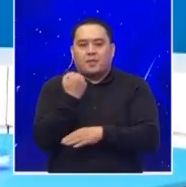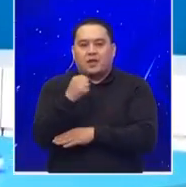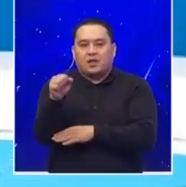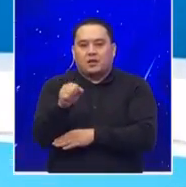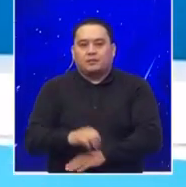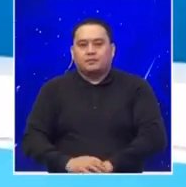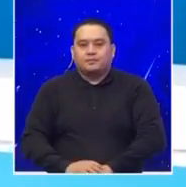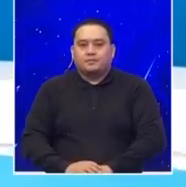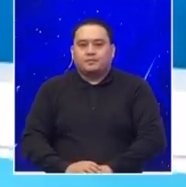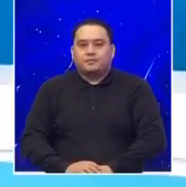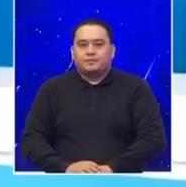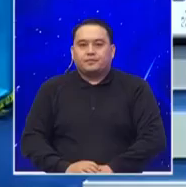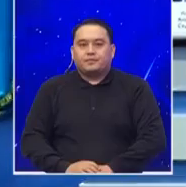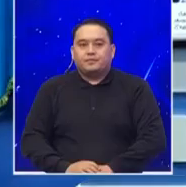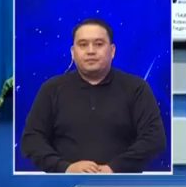с победой.